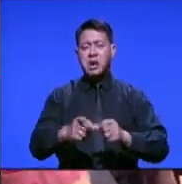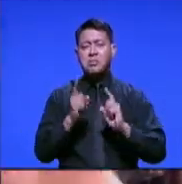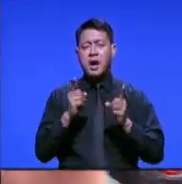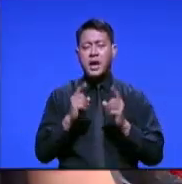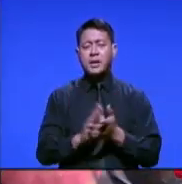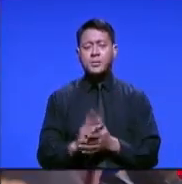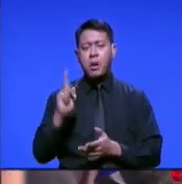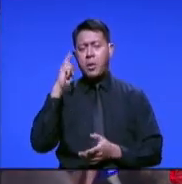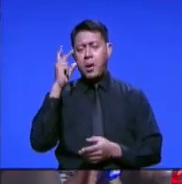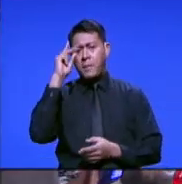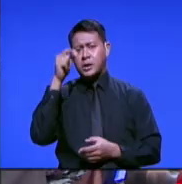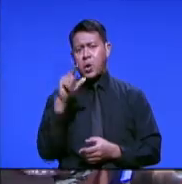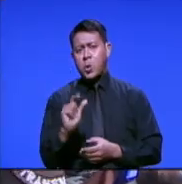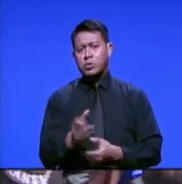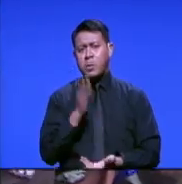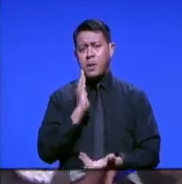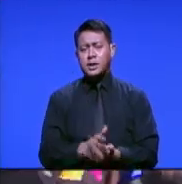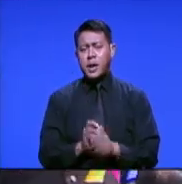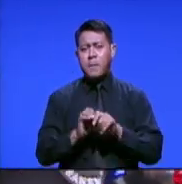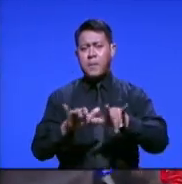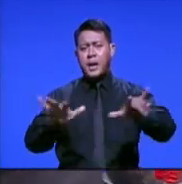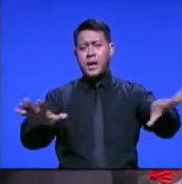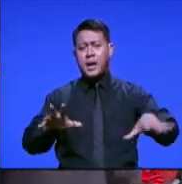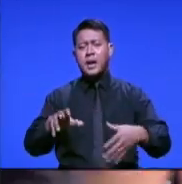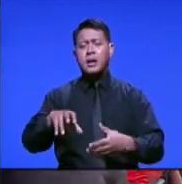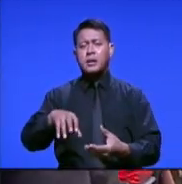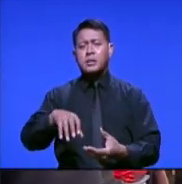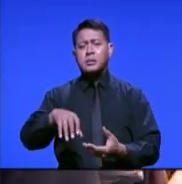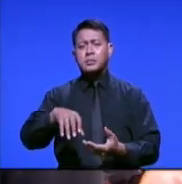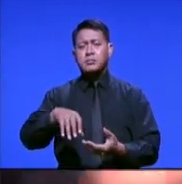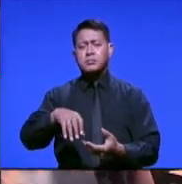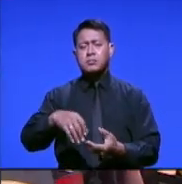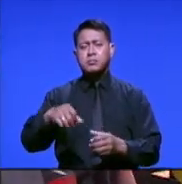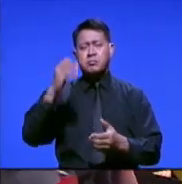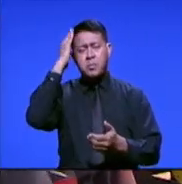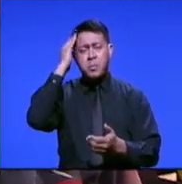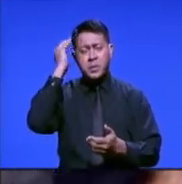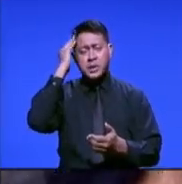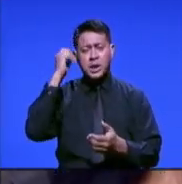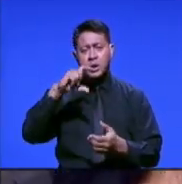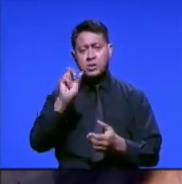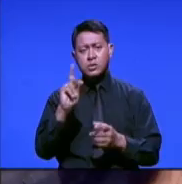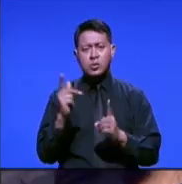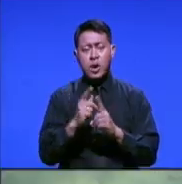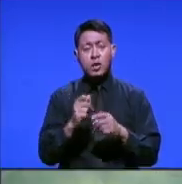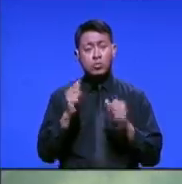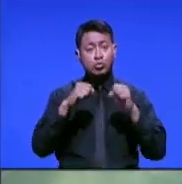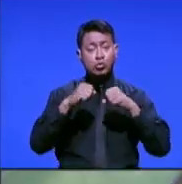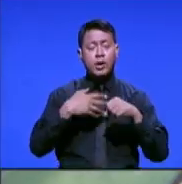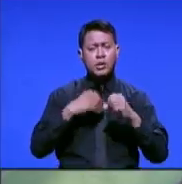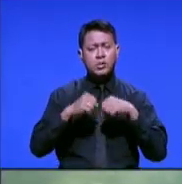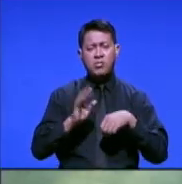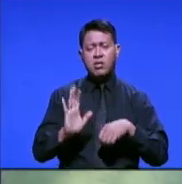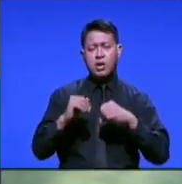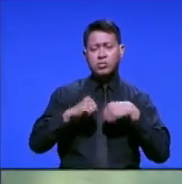Pak, pemerintah kan berencana untuk menghentikan peredaran minyak curah di pasaran. Ini setuju nggak? Saya sih setuju. Ya nggak